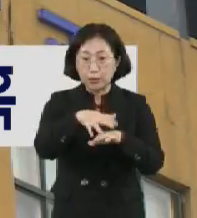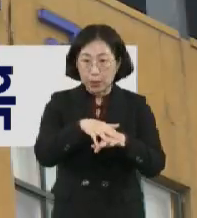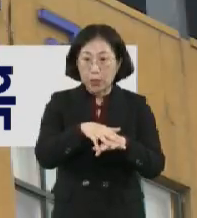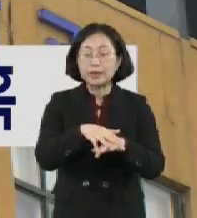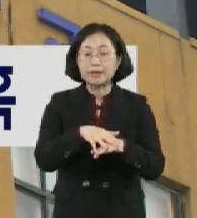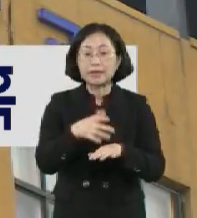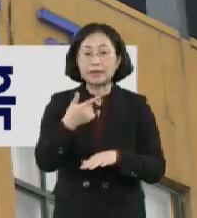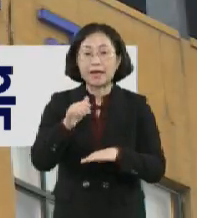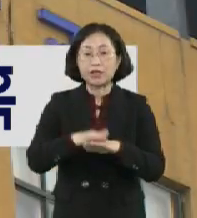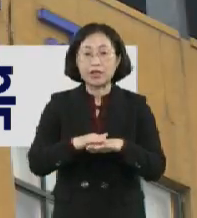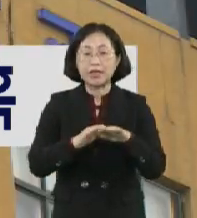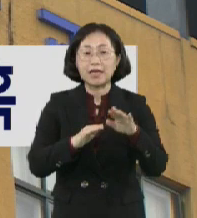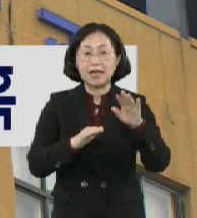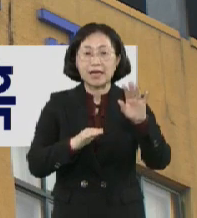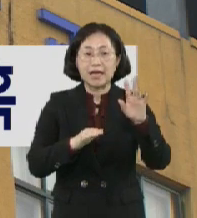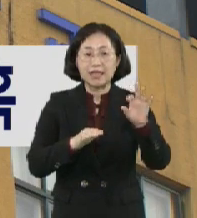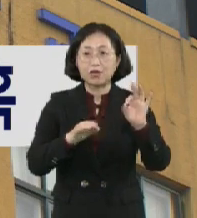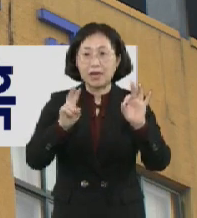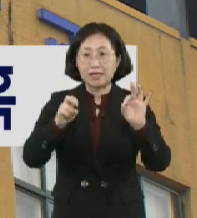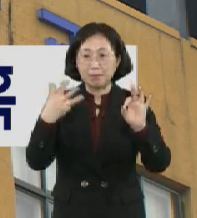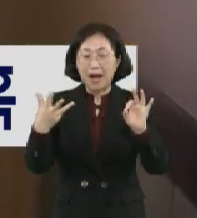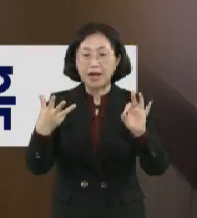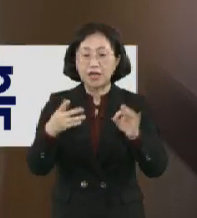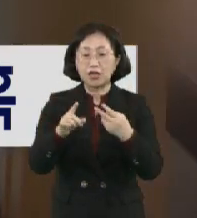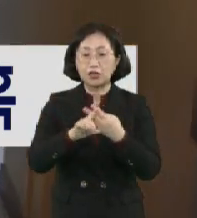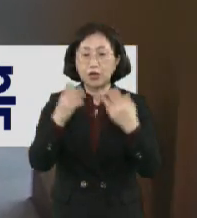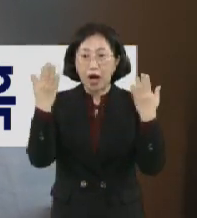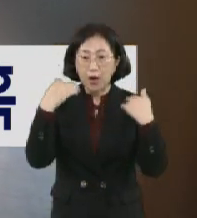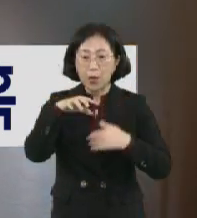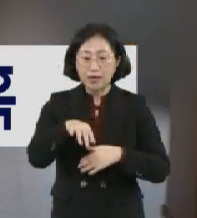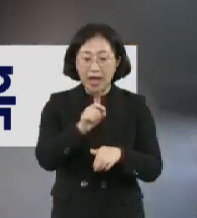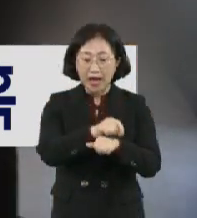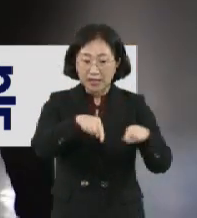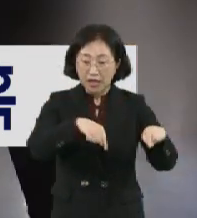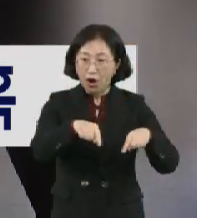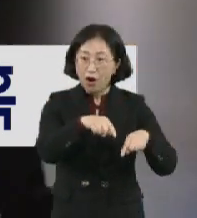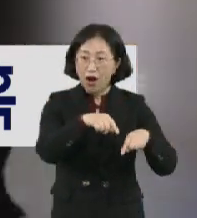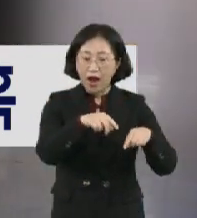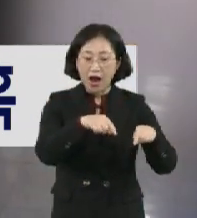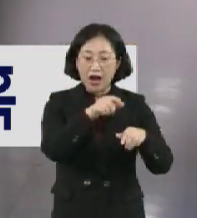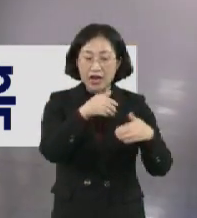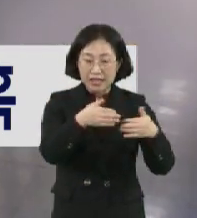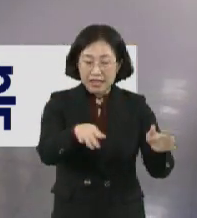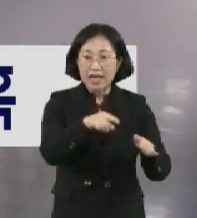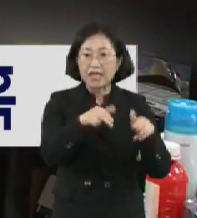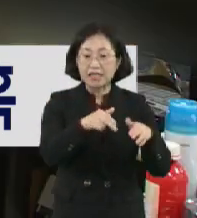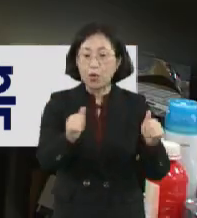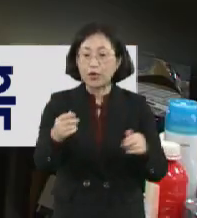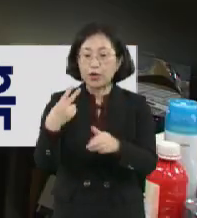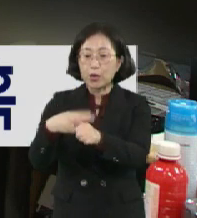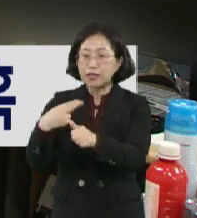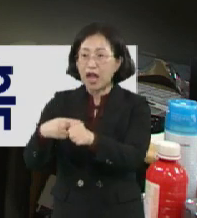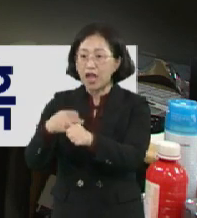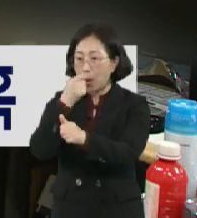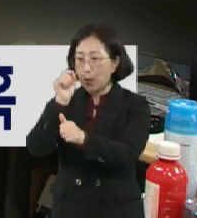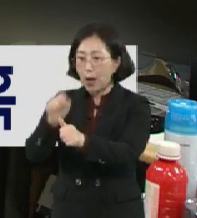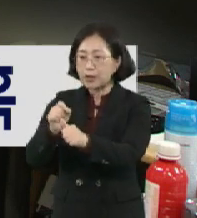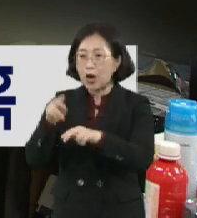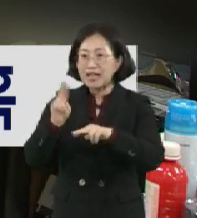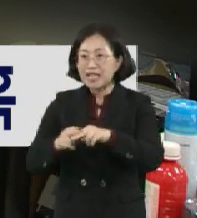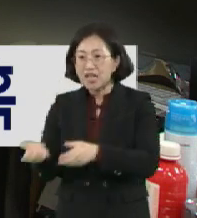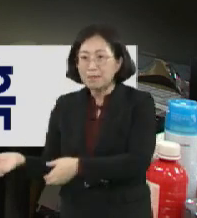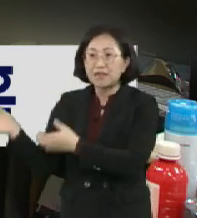지난달 28일 대전의 한 중학교에서 행정실 직원 nc 가 교육 기자재를 설치 중인 교사에게 욕설을 하고 의자를 집어